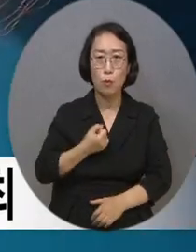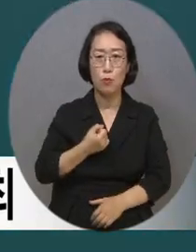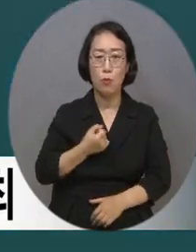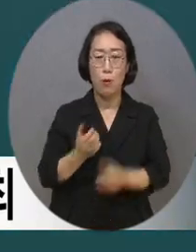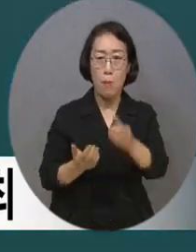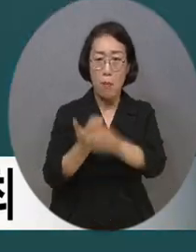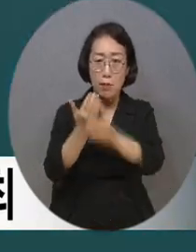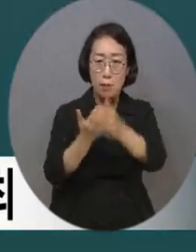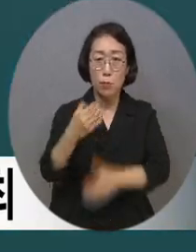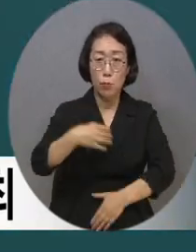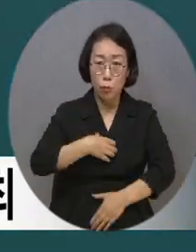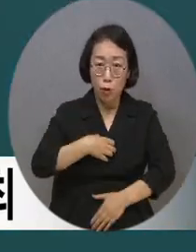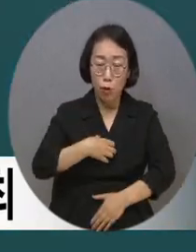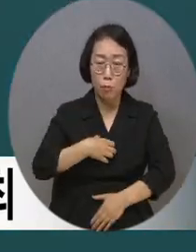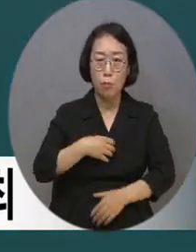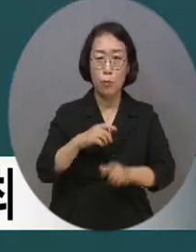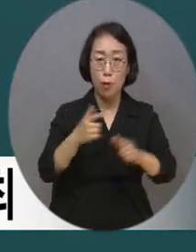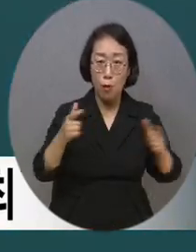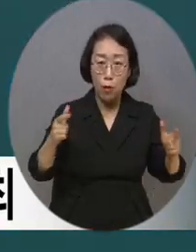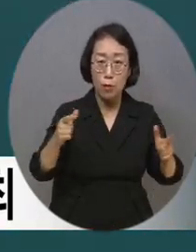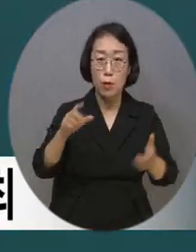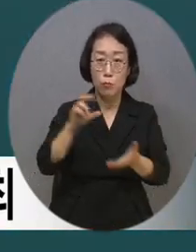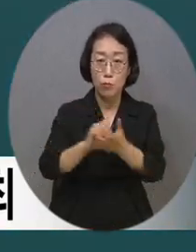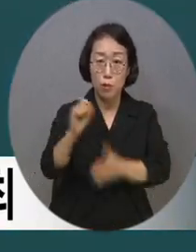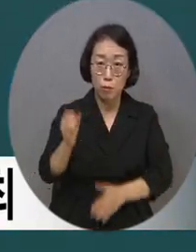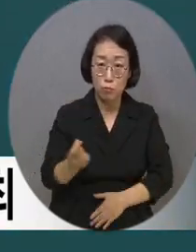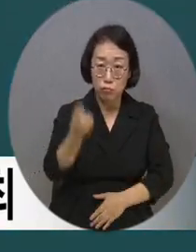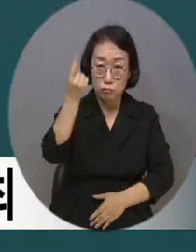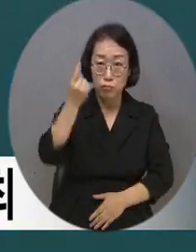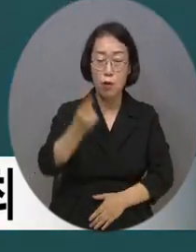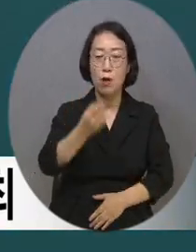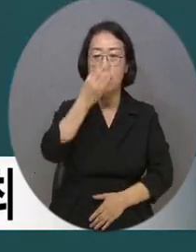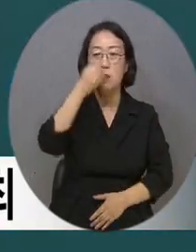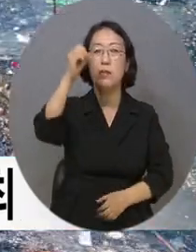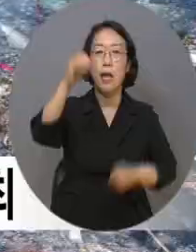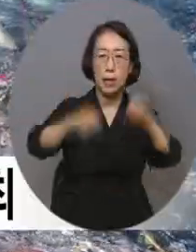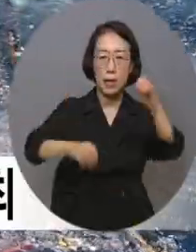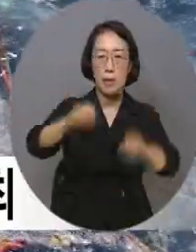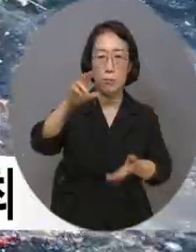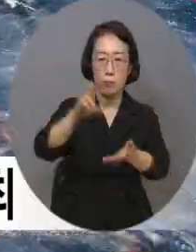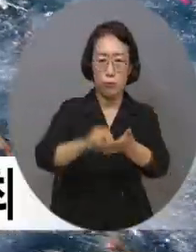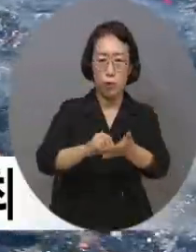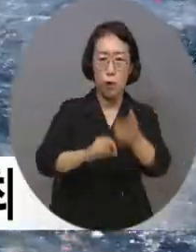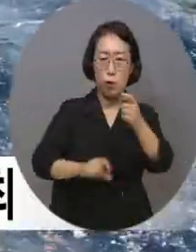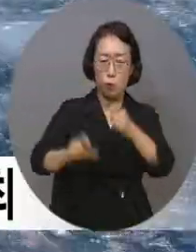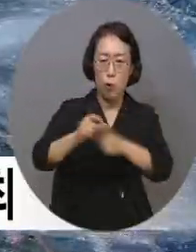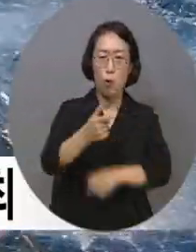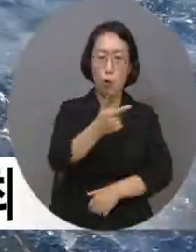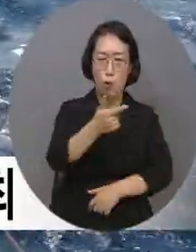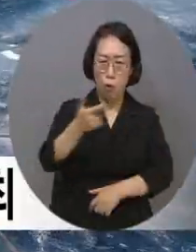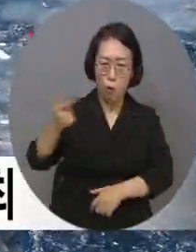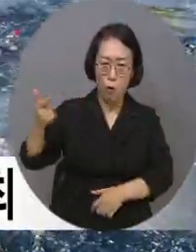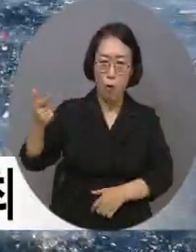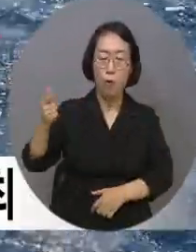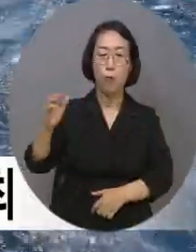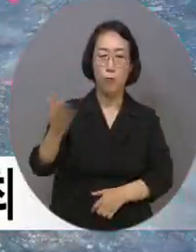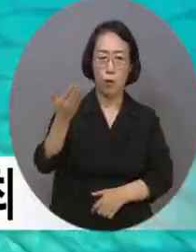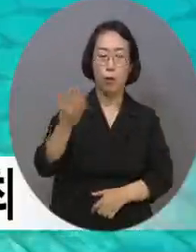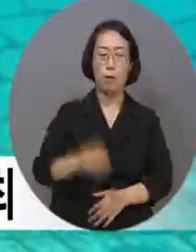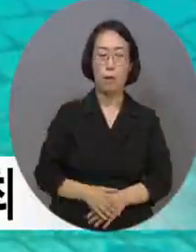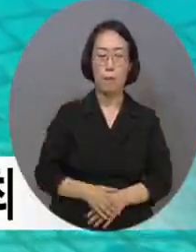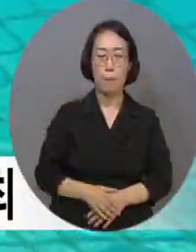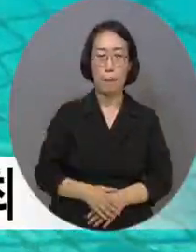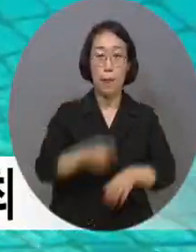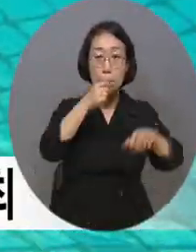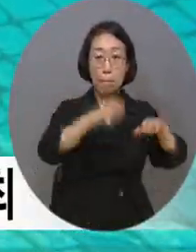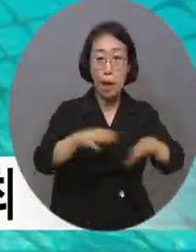등 다방면에 악영향을 끼치는 해양 폐기물 문제의 심각성이 갈수록 높아지고 있습니다.